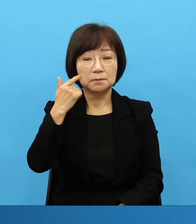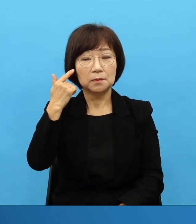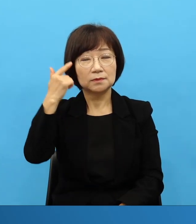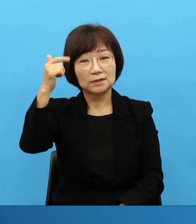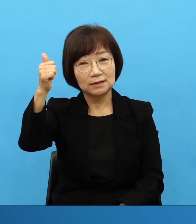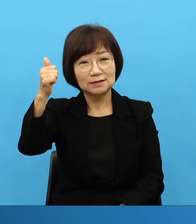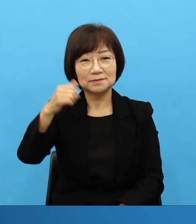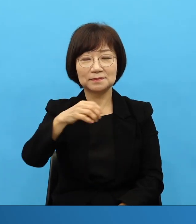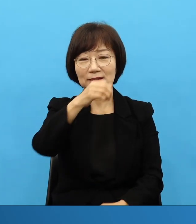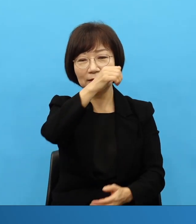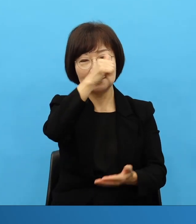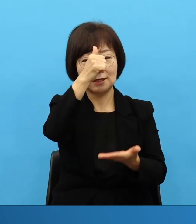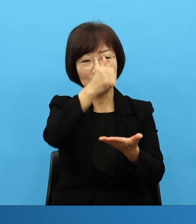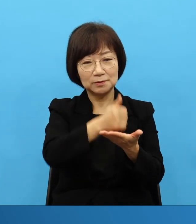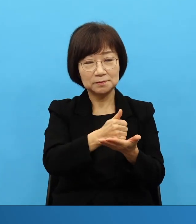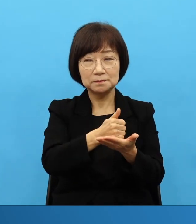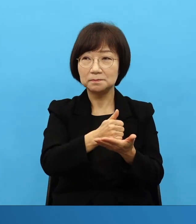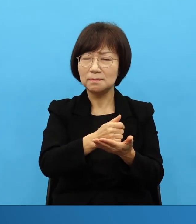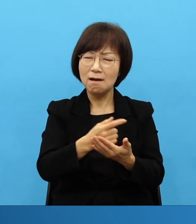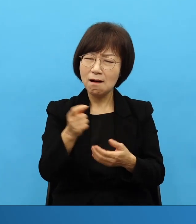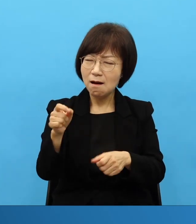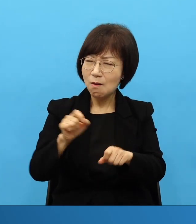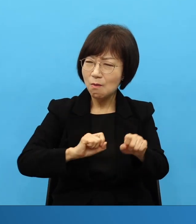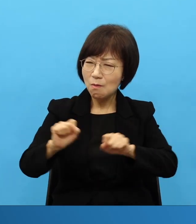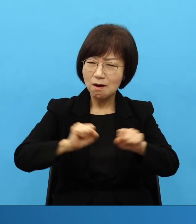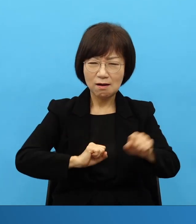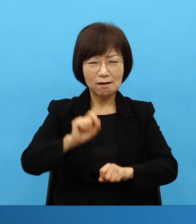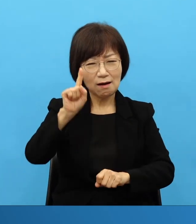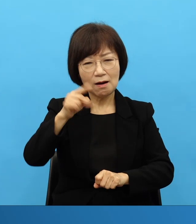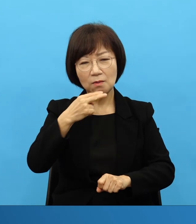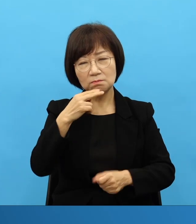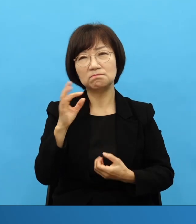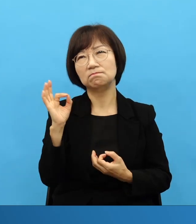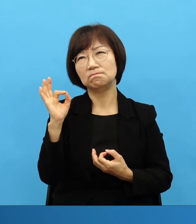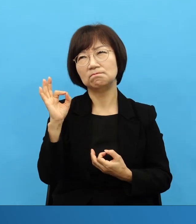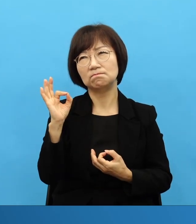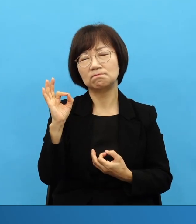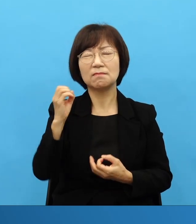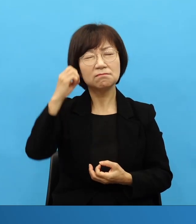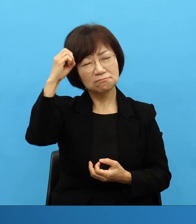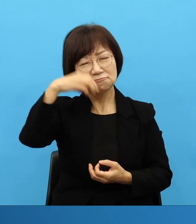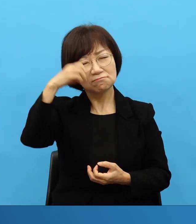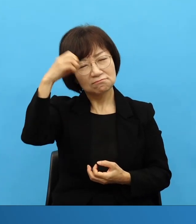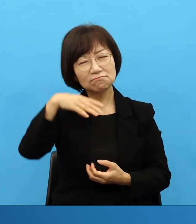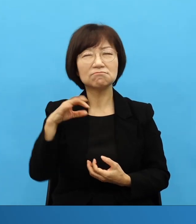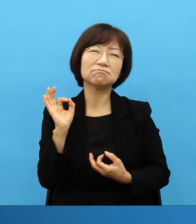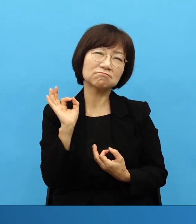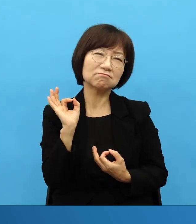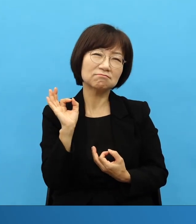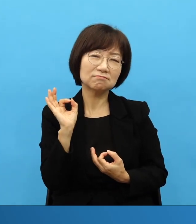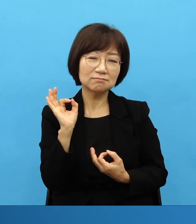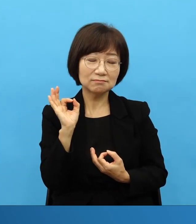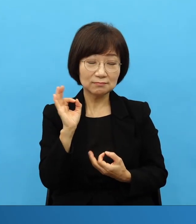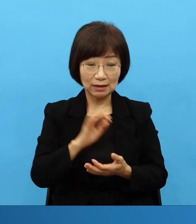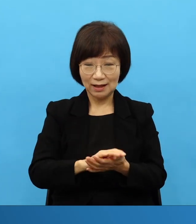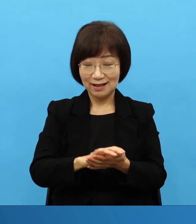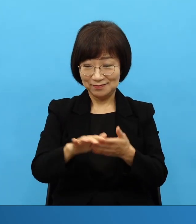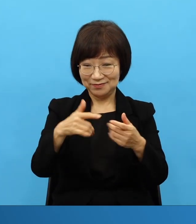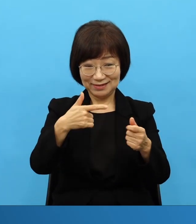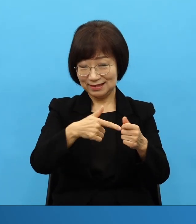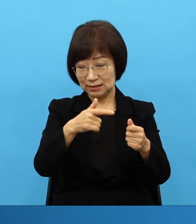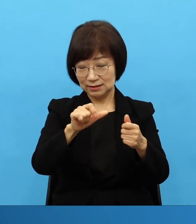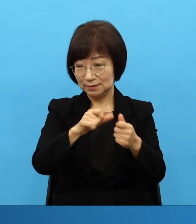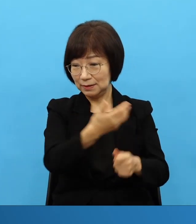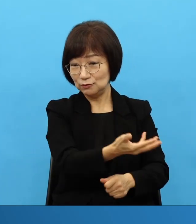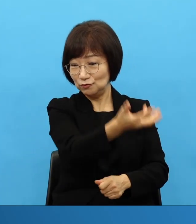뭐 주무시는 것도 아니고 깬 것도 아니고 막 아무것도 안 해요. The pastors, the elders, they're not sleeping, but they're not awake either. They're not doing anything. 그 다음 6번째를 간 교회가